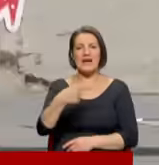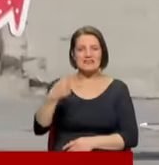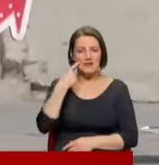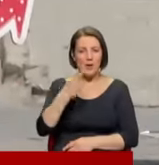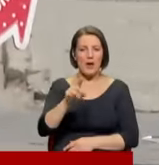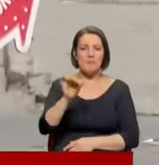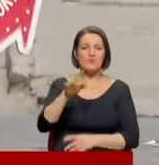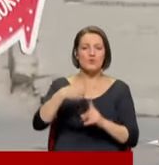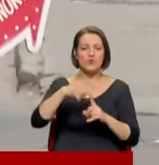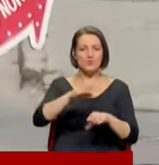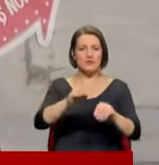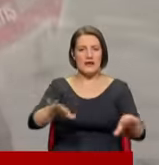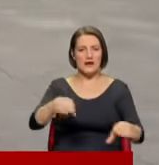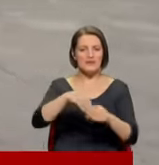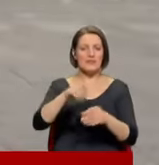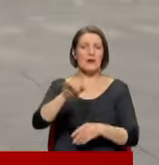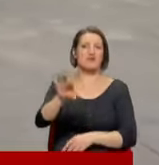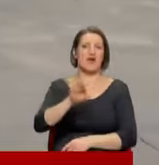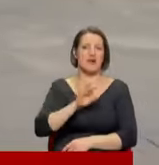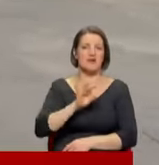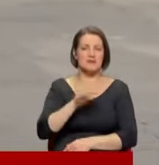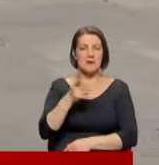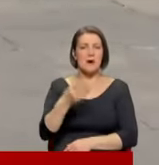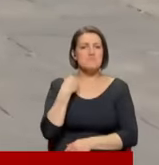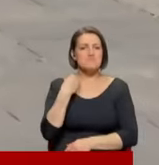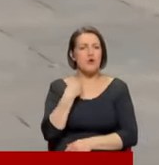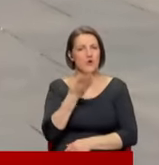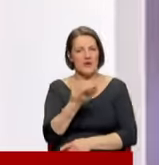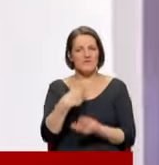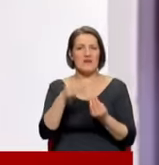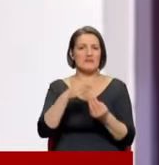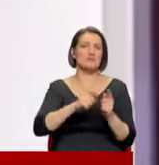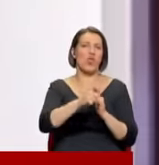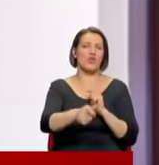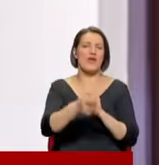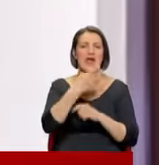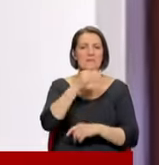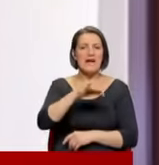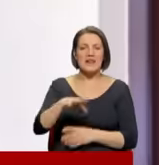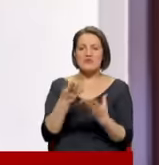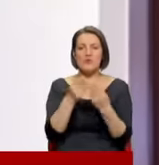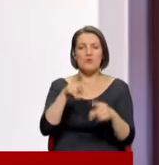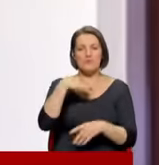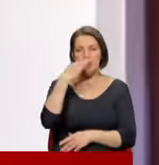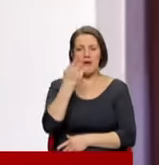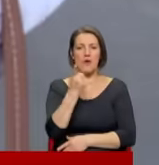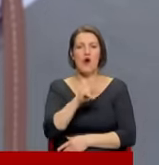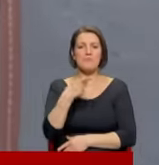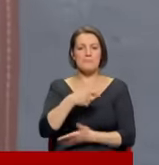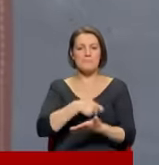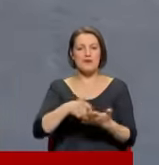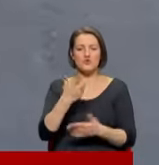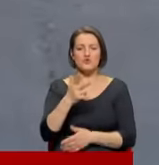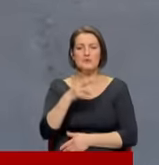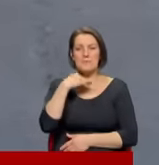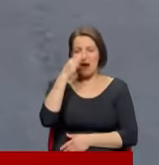bakiyeden torunları için bayram açlığı çekti. Harçlık için borçlandı, faizini ödeyecek. Emeklilerin çoğu bu bayrama 10.000 lira maaş,